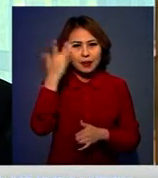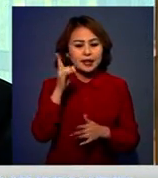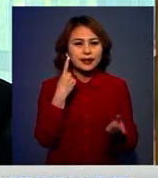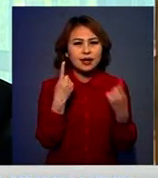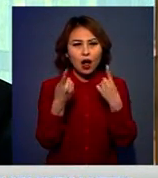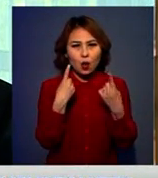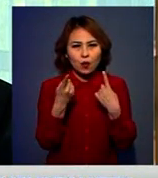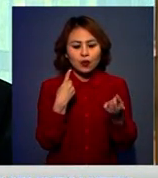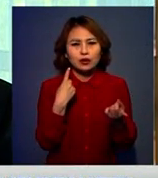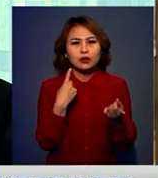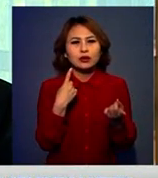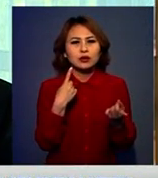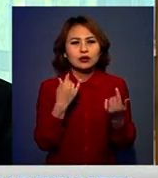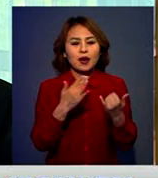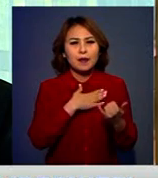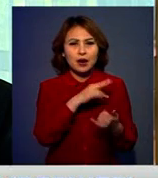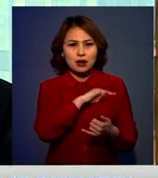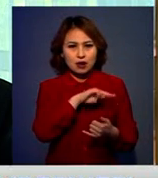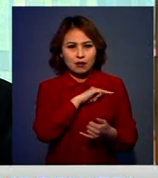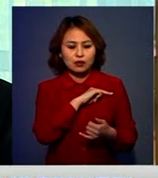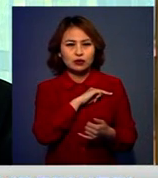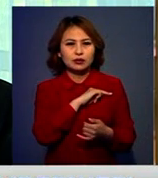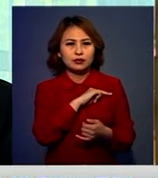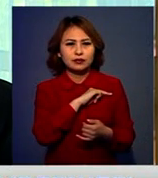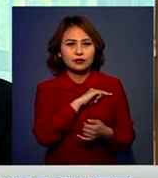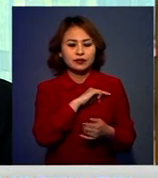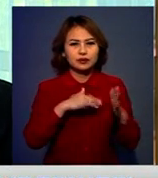диалогта біздің